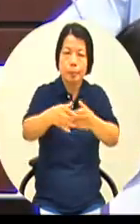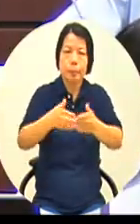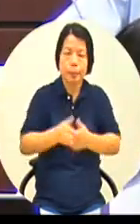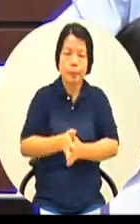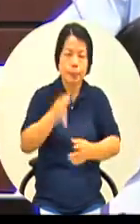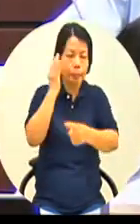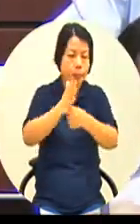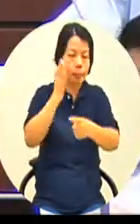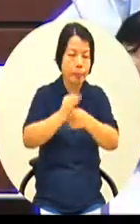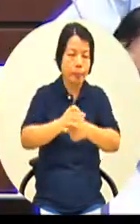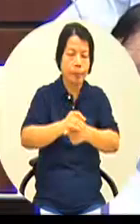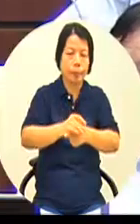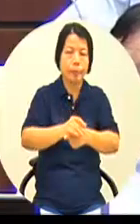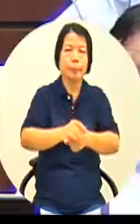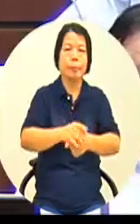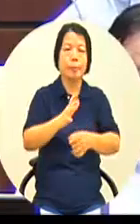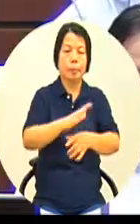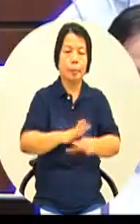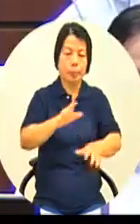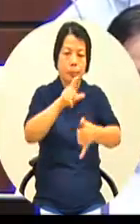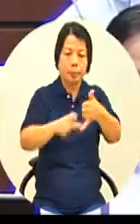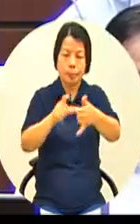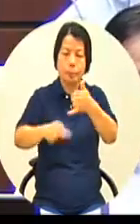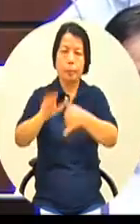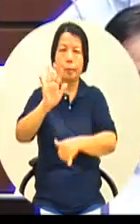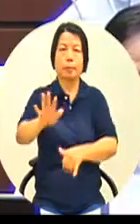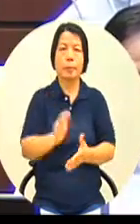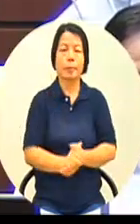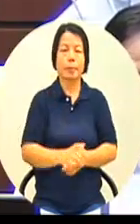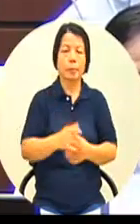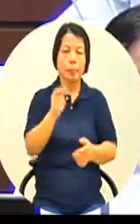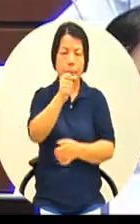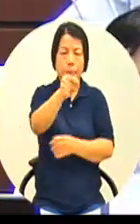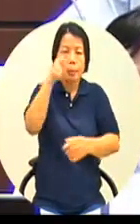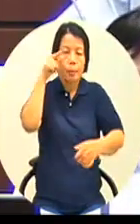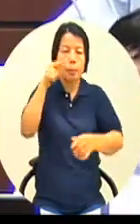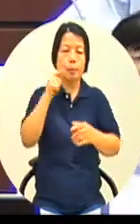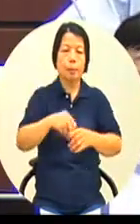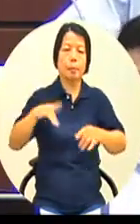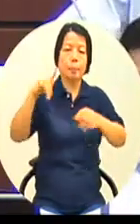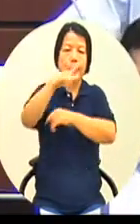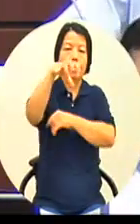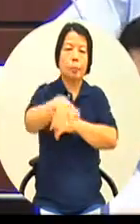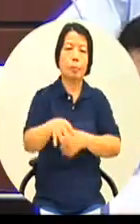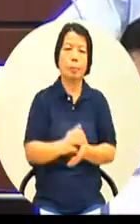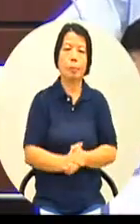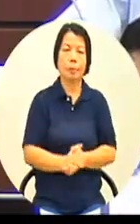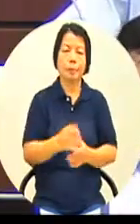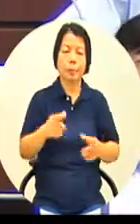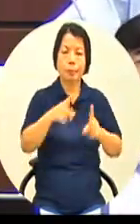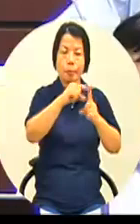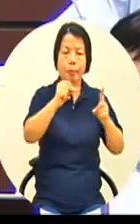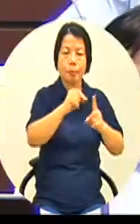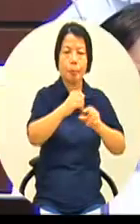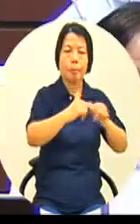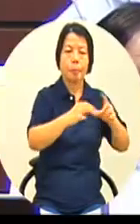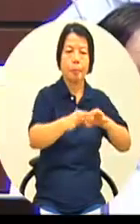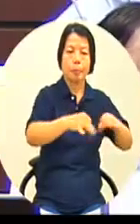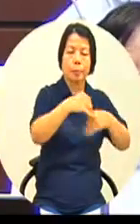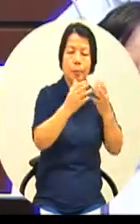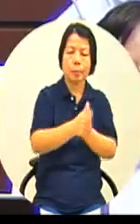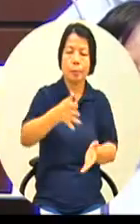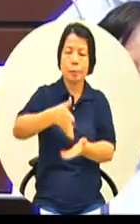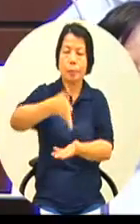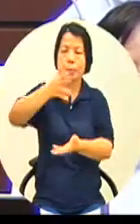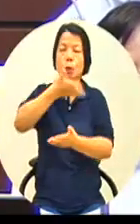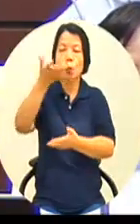完报告，最近我有杀出一个方案，就是甲远东航空、吼啊甲迄个旅行社甲饭店来合作的，